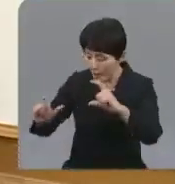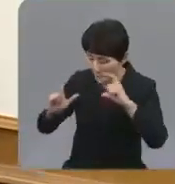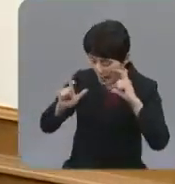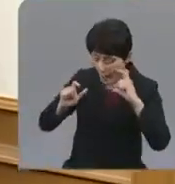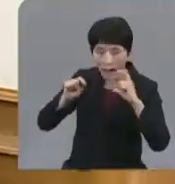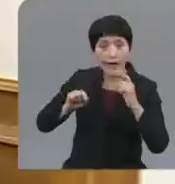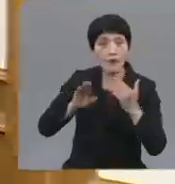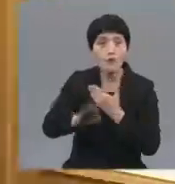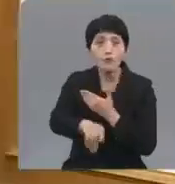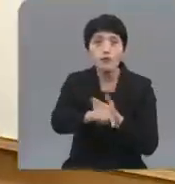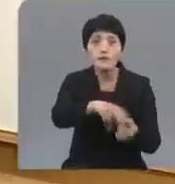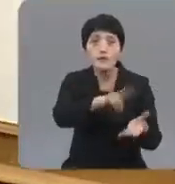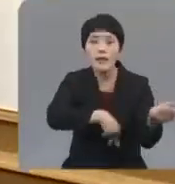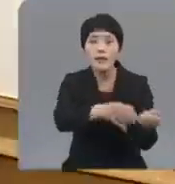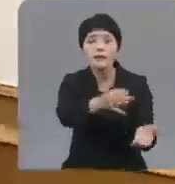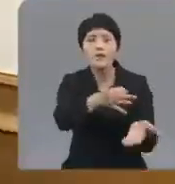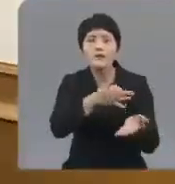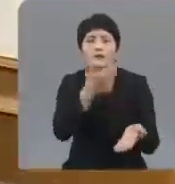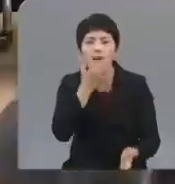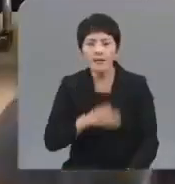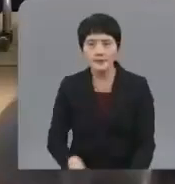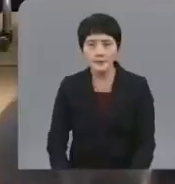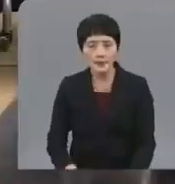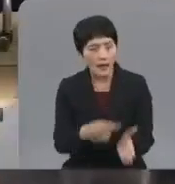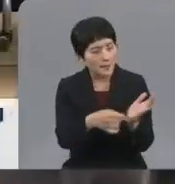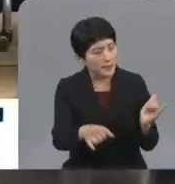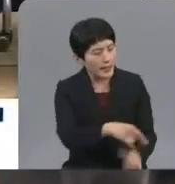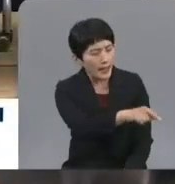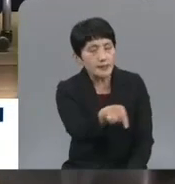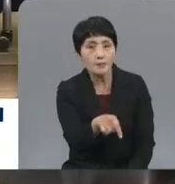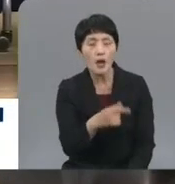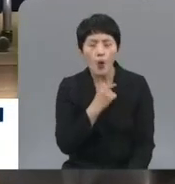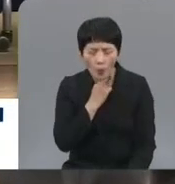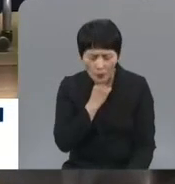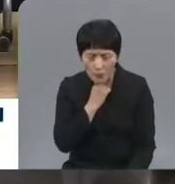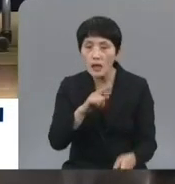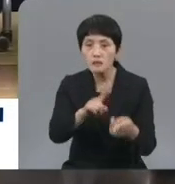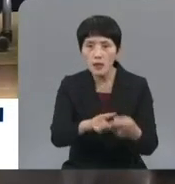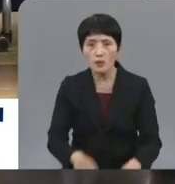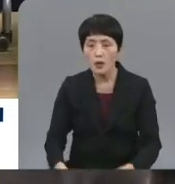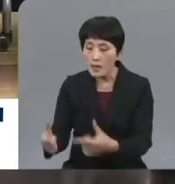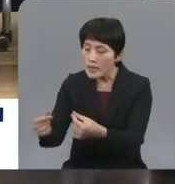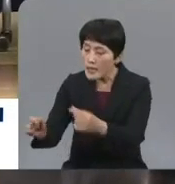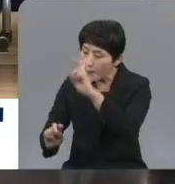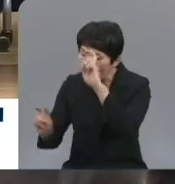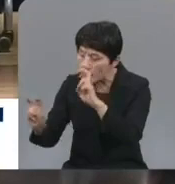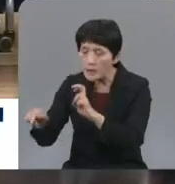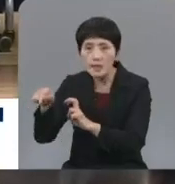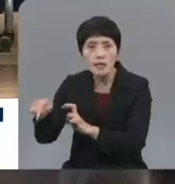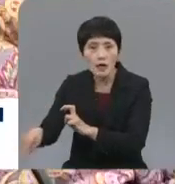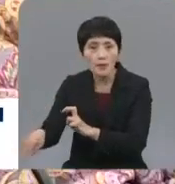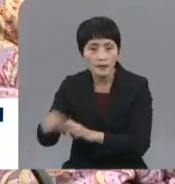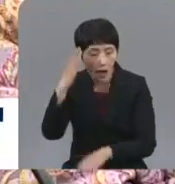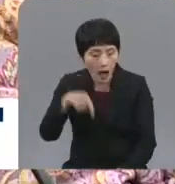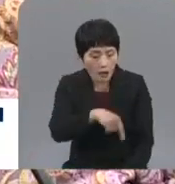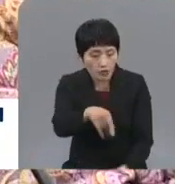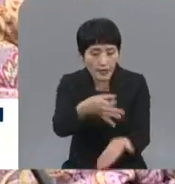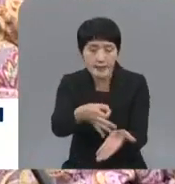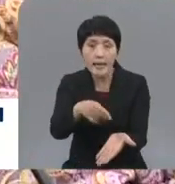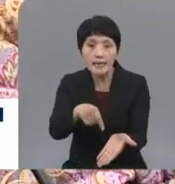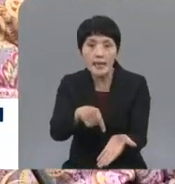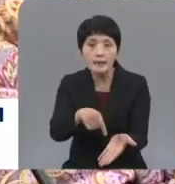заявляют что в 2021 году суд арестовал часть активов MH Power System